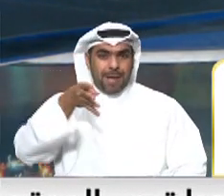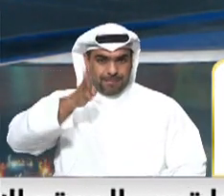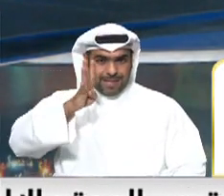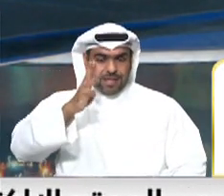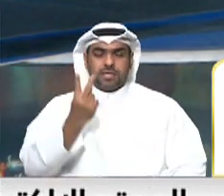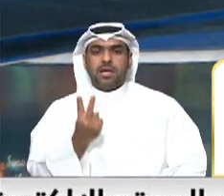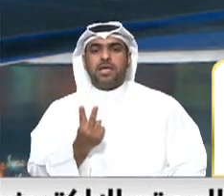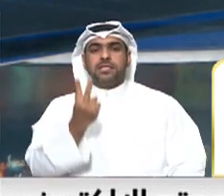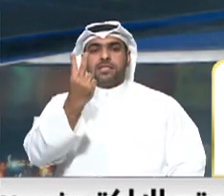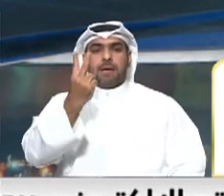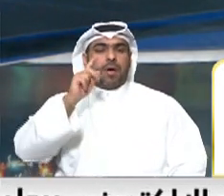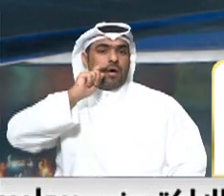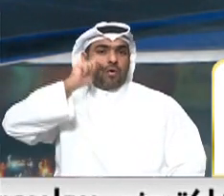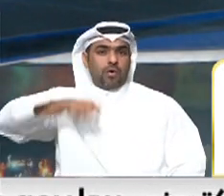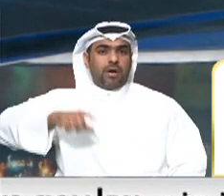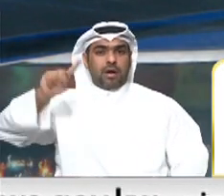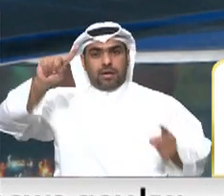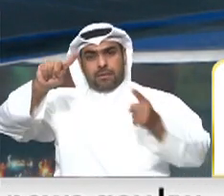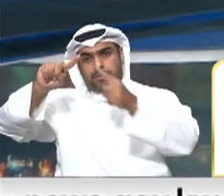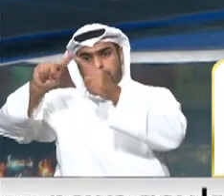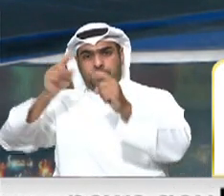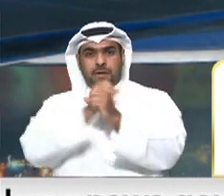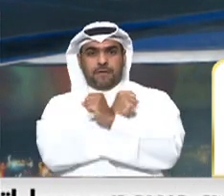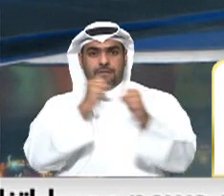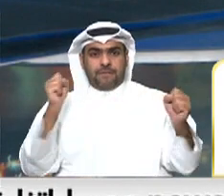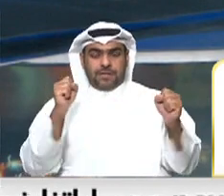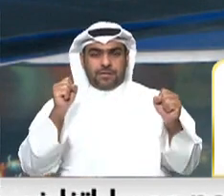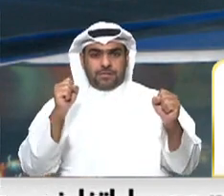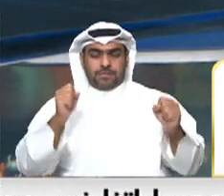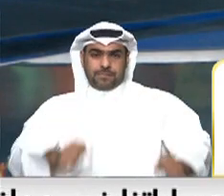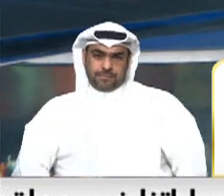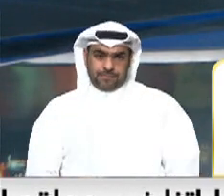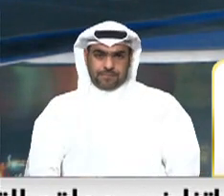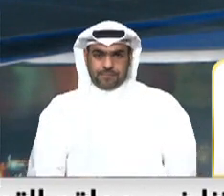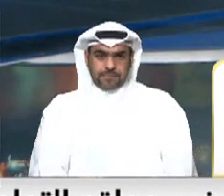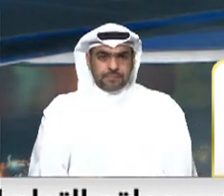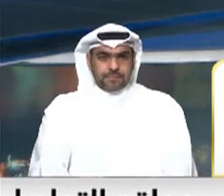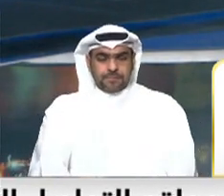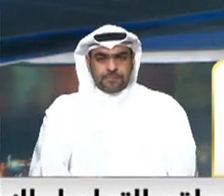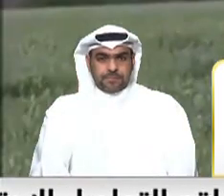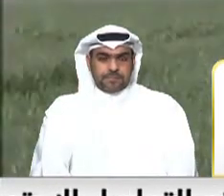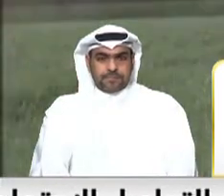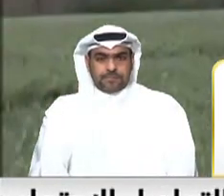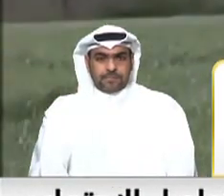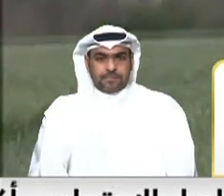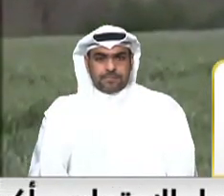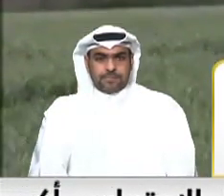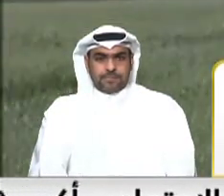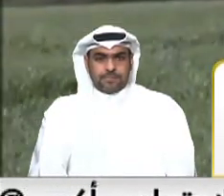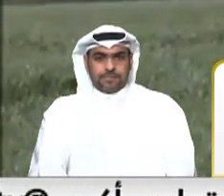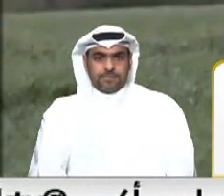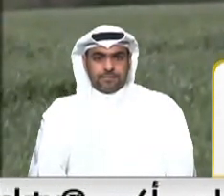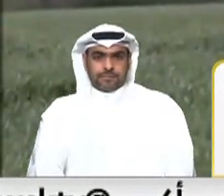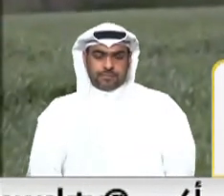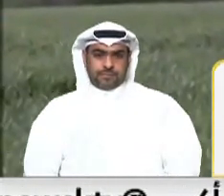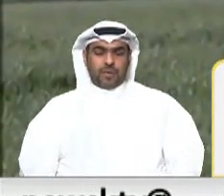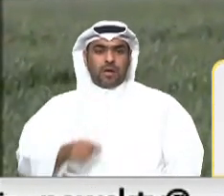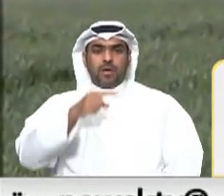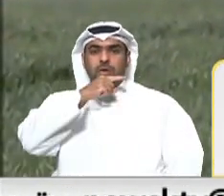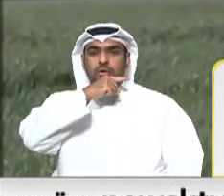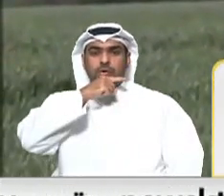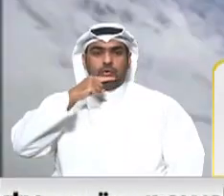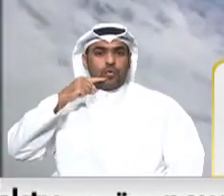17 طائره مسيره استخدمتها موسكو في ذات الهجوم في سياق تكثيف روسيا